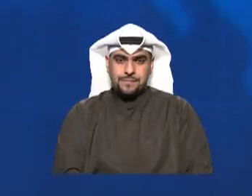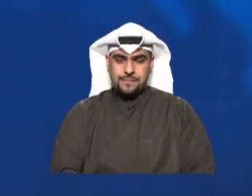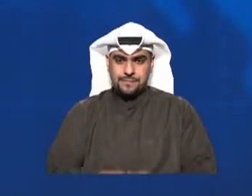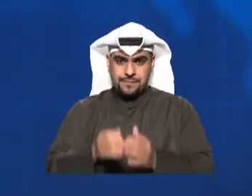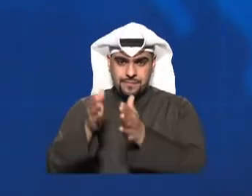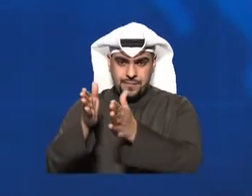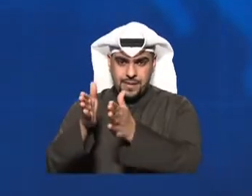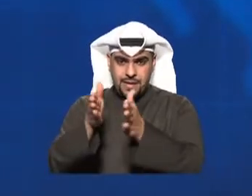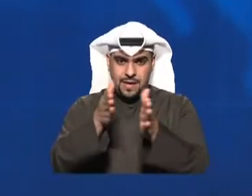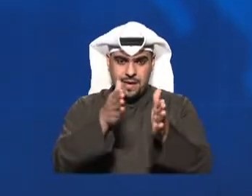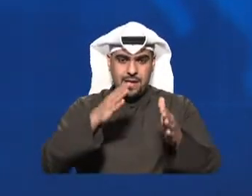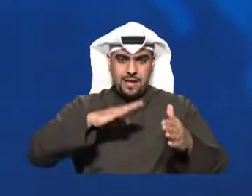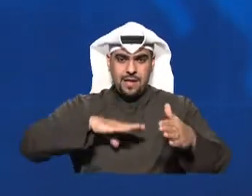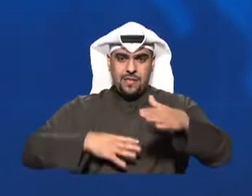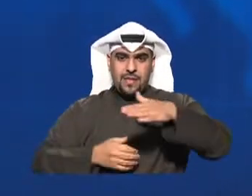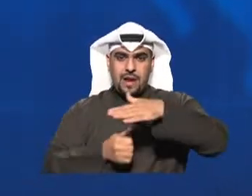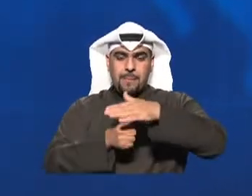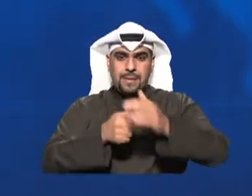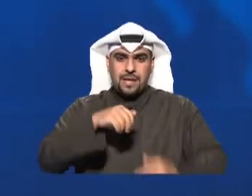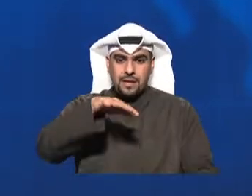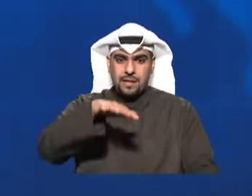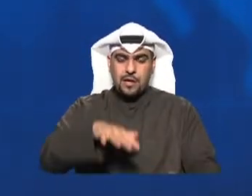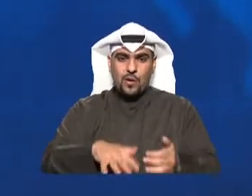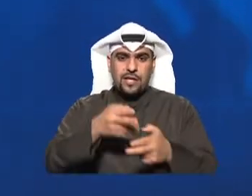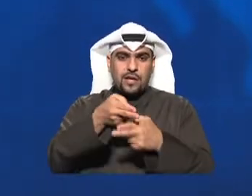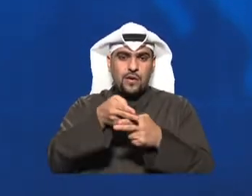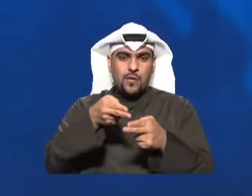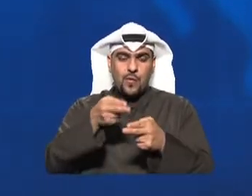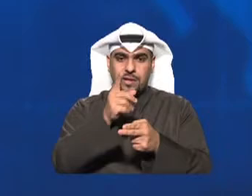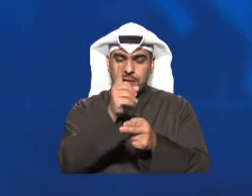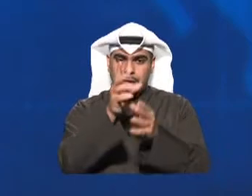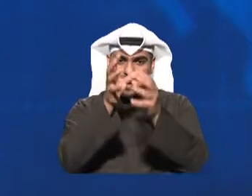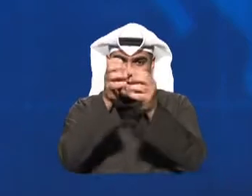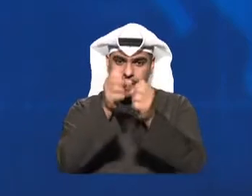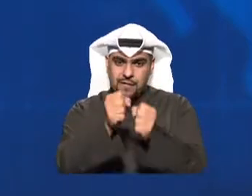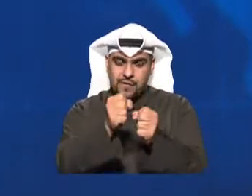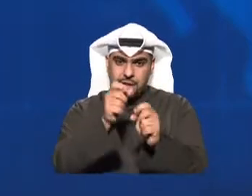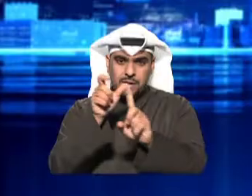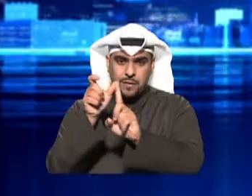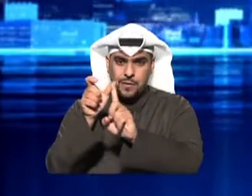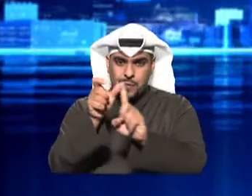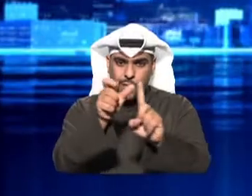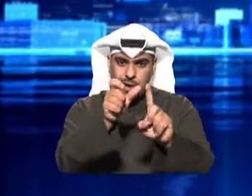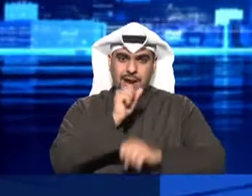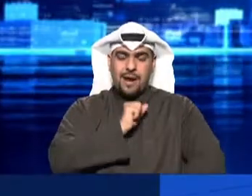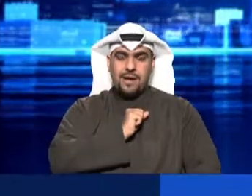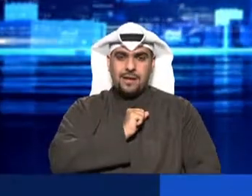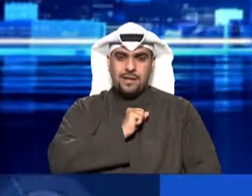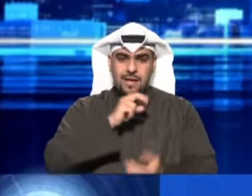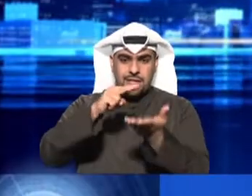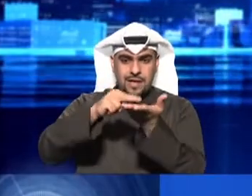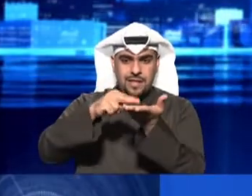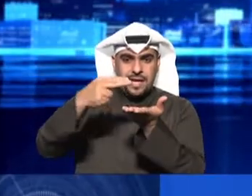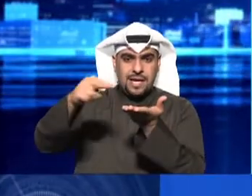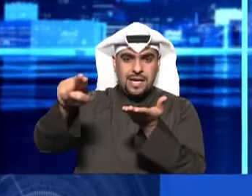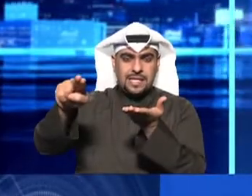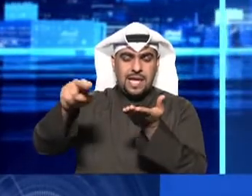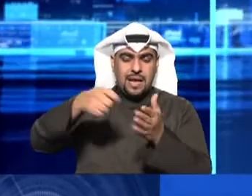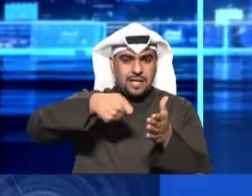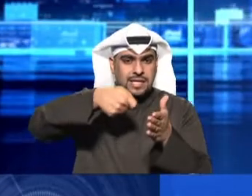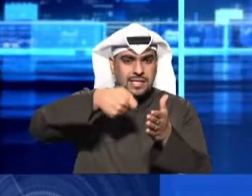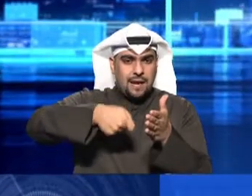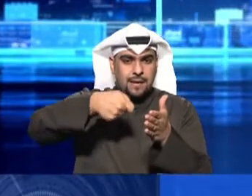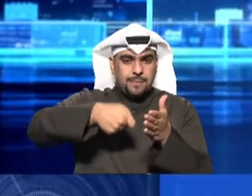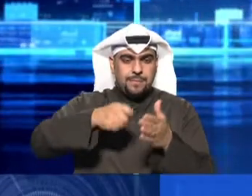بعث حضرة صاحب السمو أمير البلاد الشيخ صباح الأحمد الجابر الصباح حفظه الله ورعاه ببرقية تعزية إلى أخيه خادم الحرمين